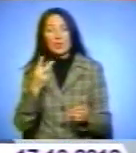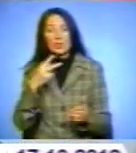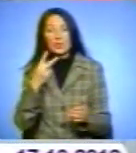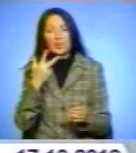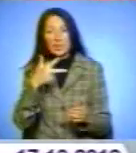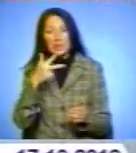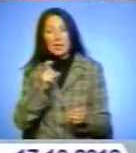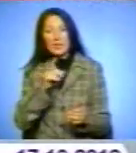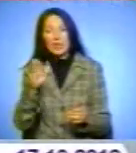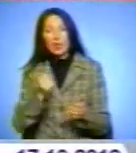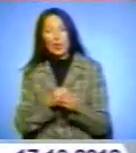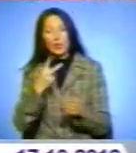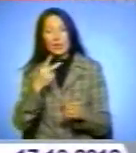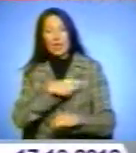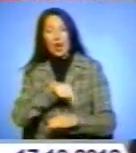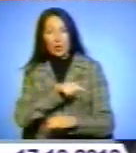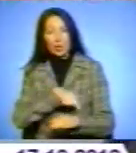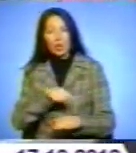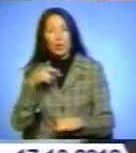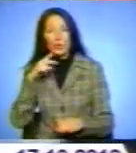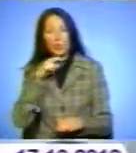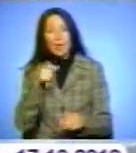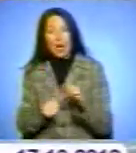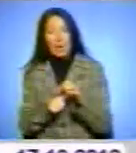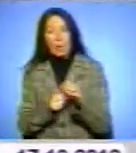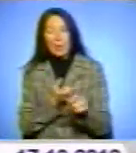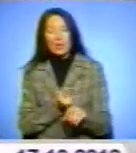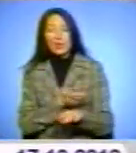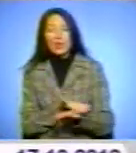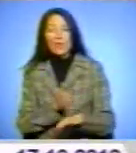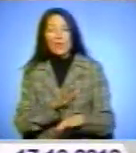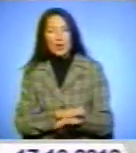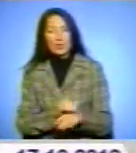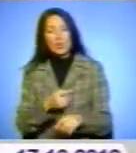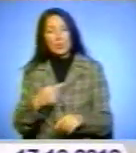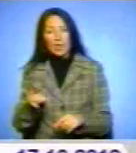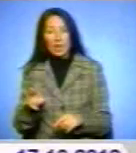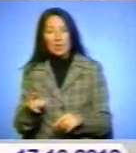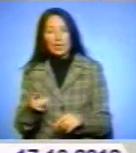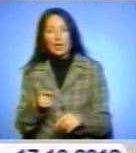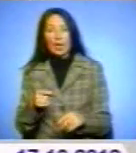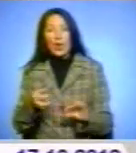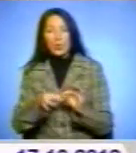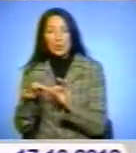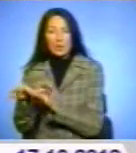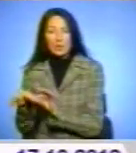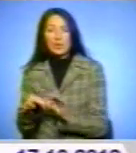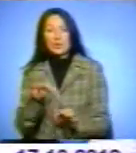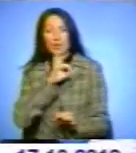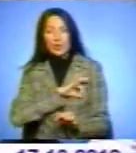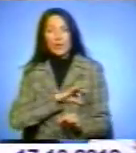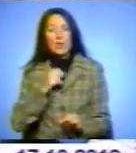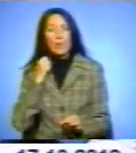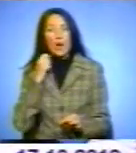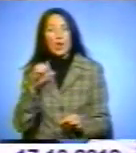годин. Отруєння грибами протікають набагато важче, аніж інші харчові нерідко ускладнюються вживанням алкогольних напоїв.